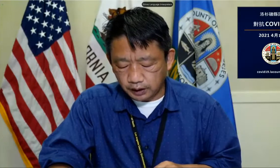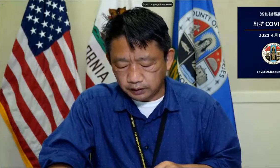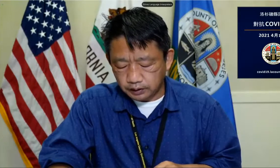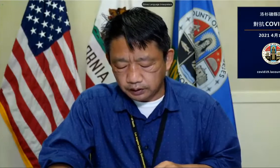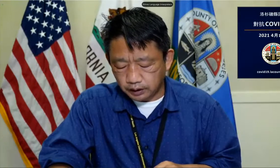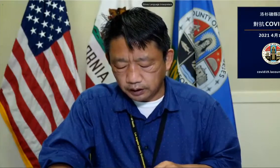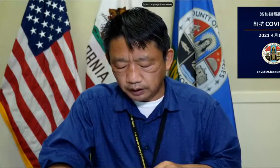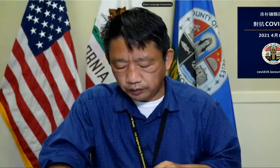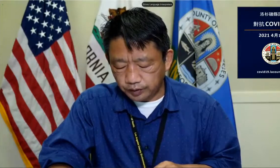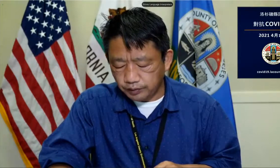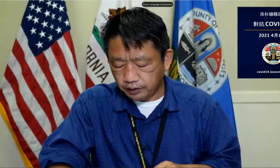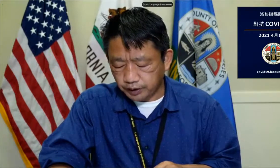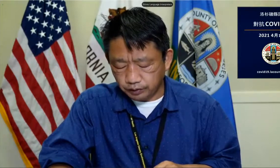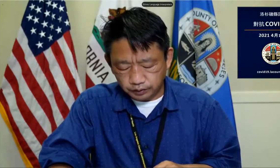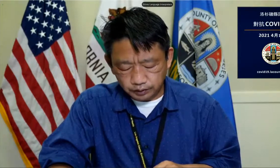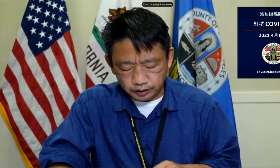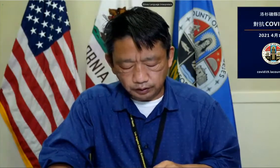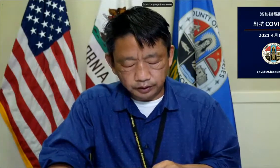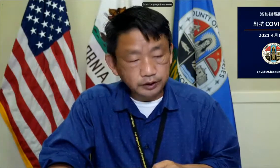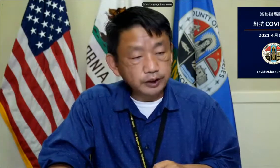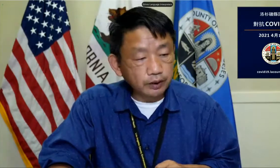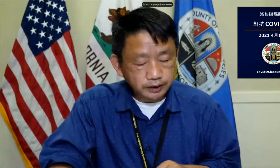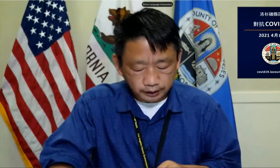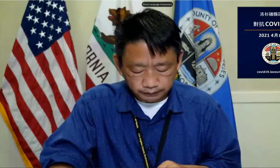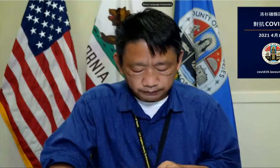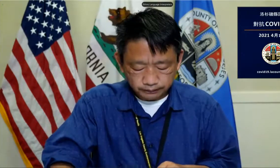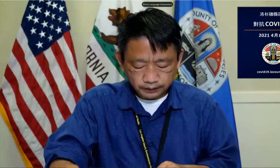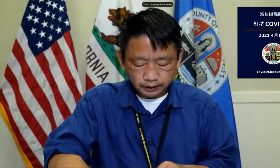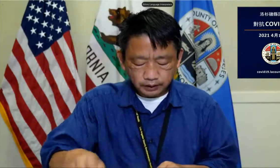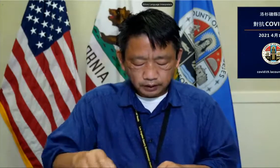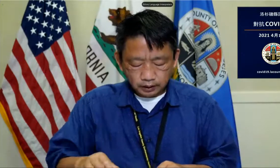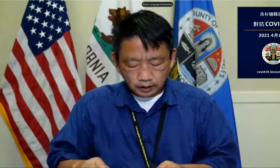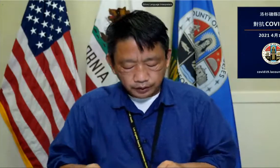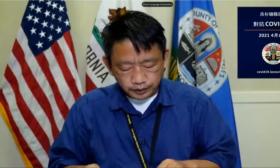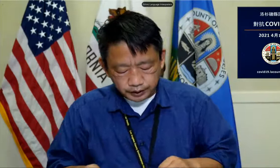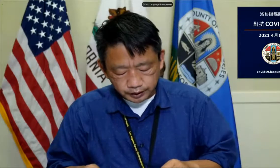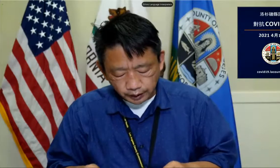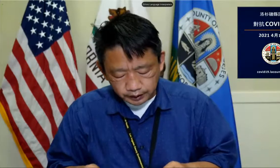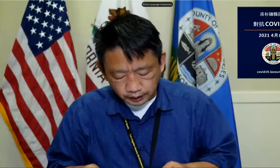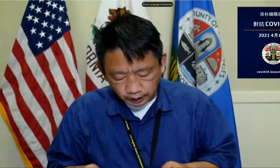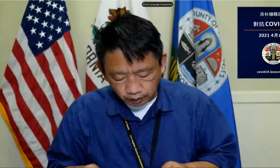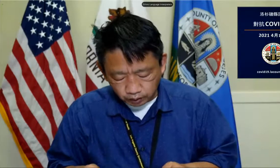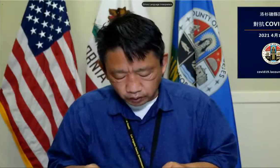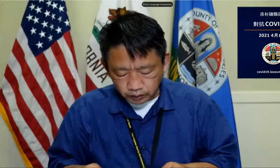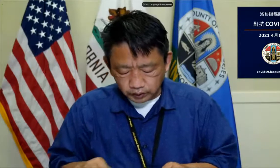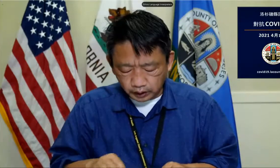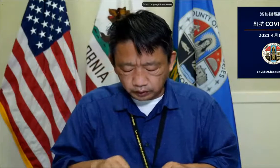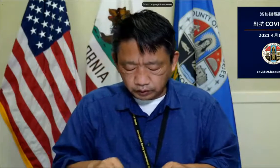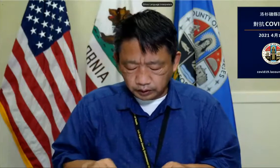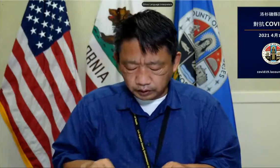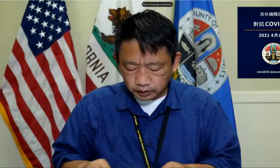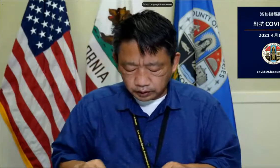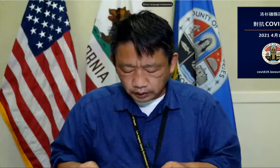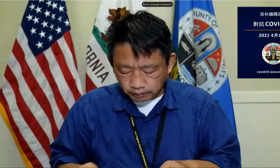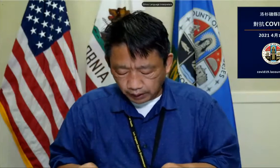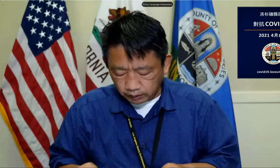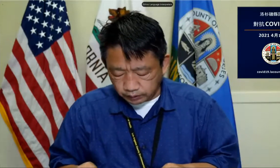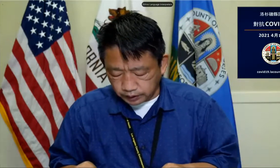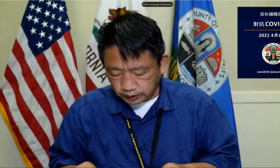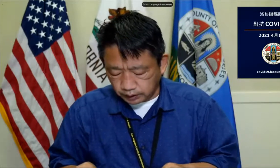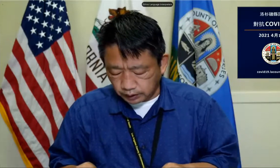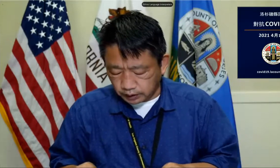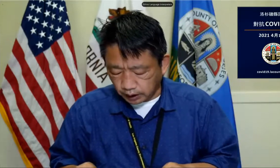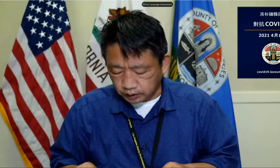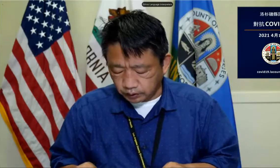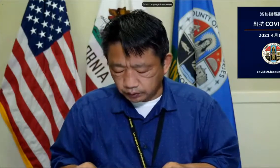剧下降，这与疫苗接种是有直接关系的。去年11月22号，工作场所、办